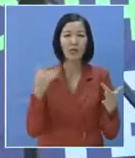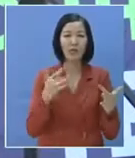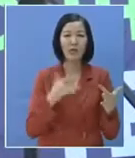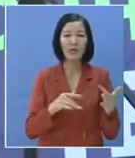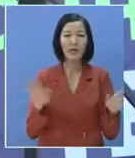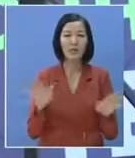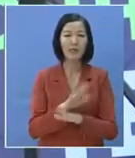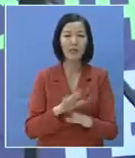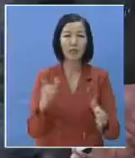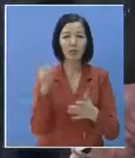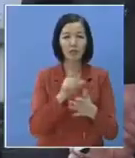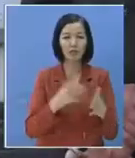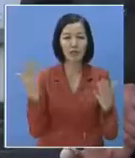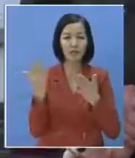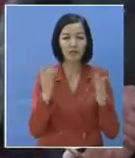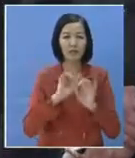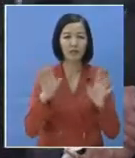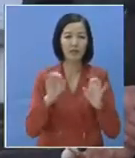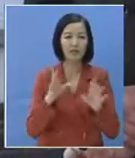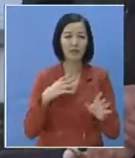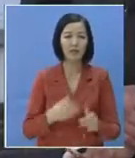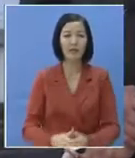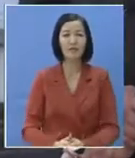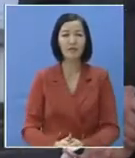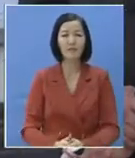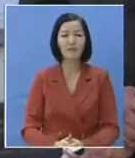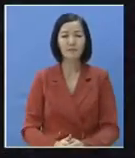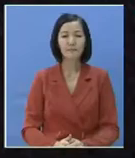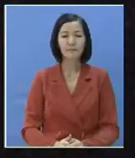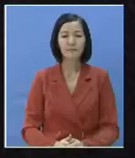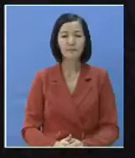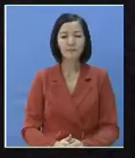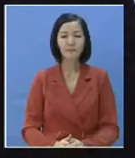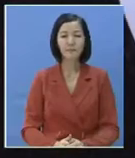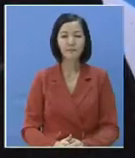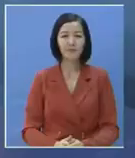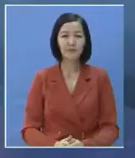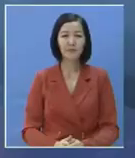гитаре, пели песни, читали стихи. Айнур Мирханова, Нуржан Муканов, телеканал ЖТСУ, Талдыкурган.